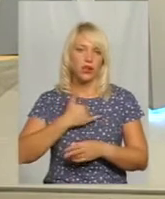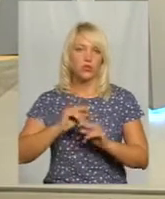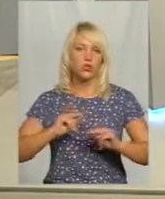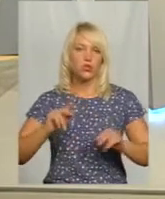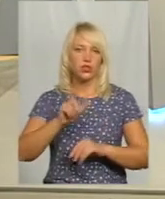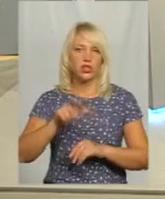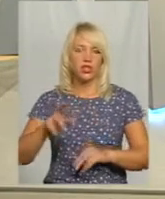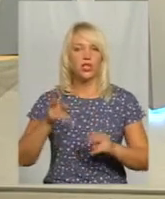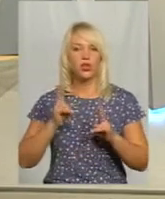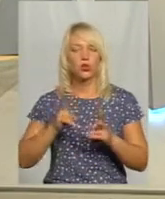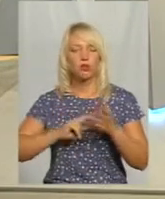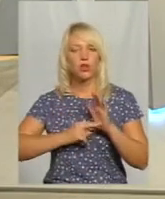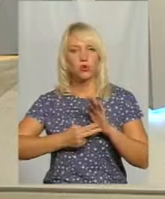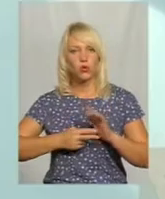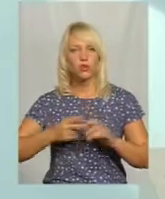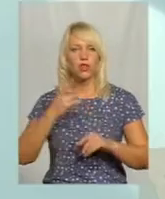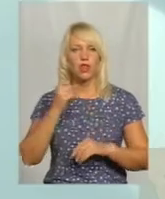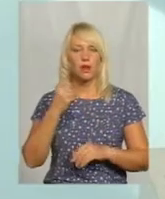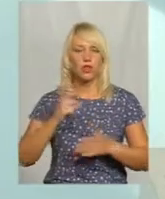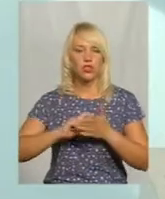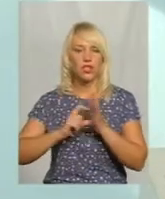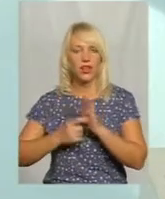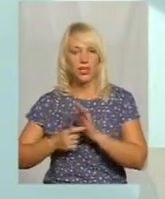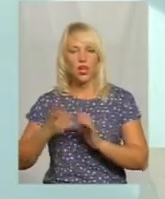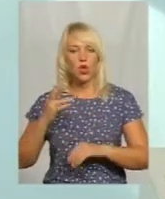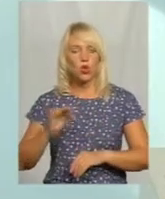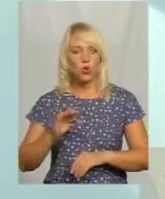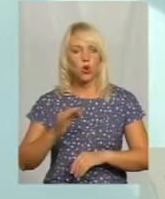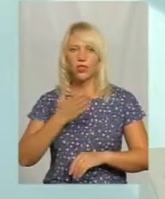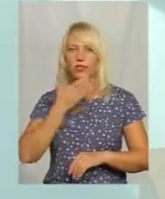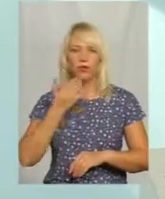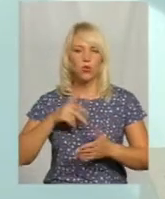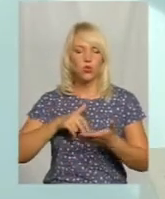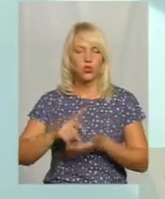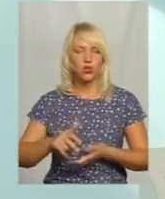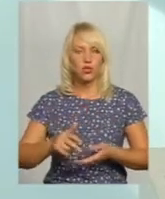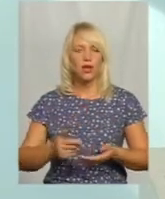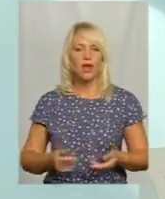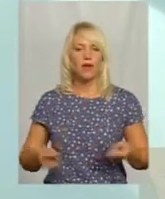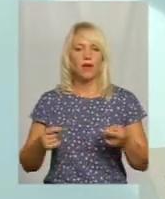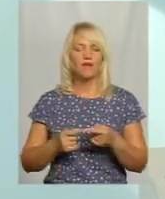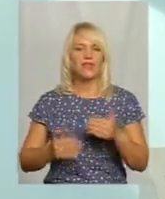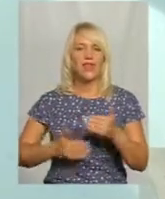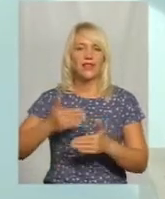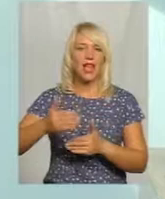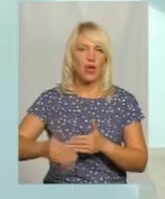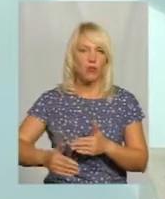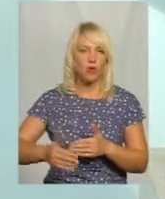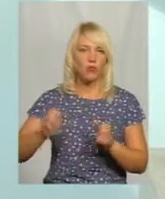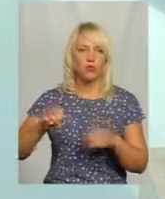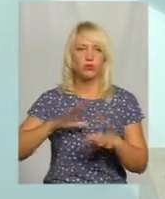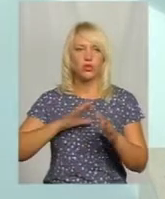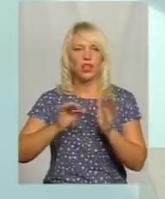учителі, які плануються на перші класи, але які не пройшли певного якогось етапу, можливо,